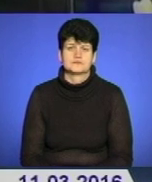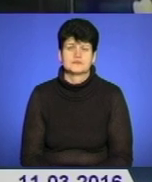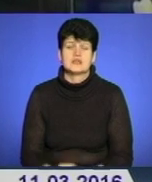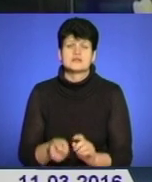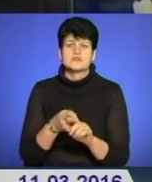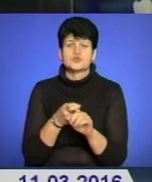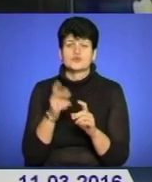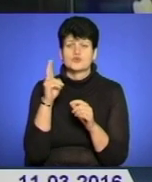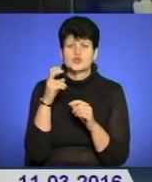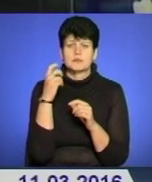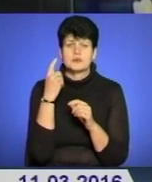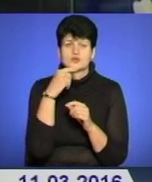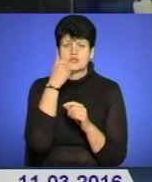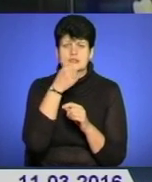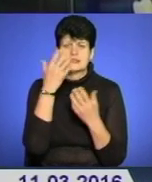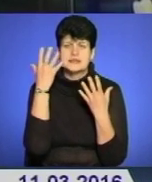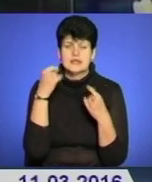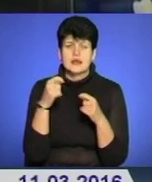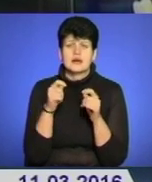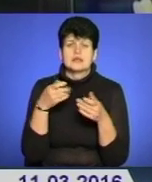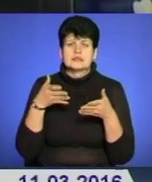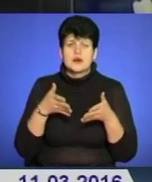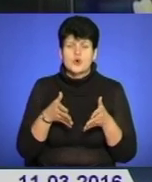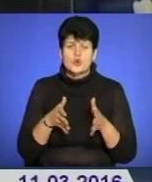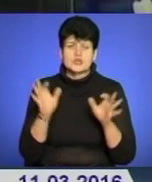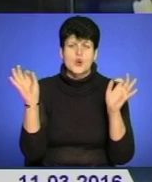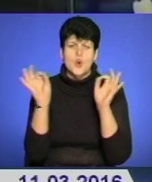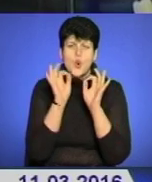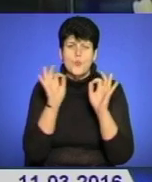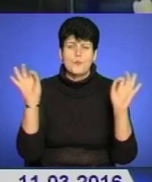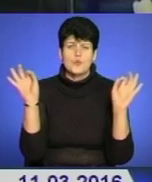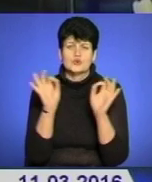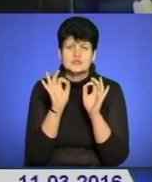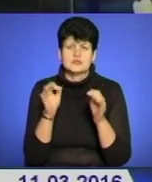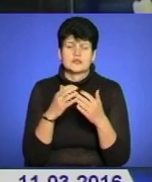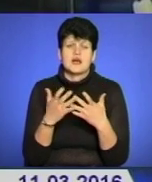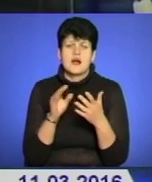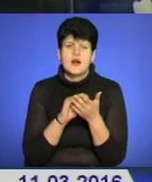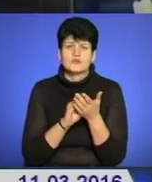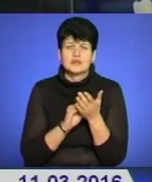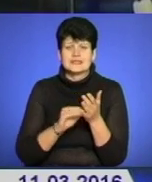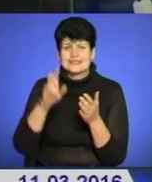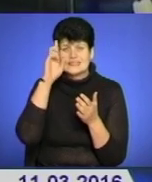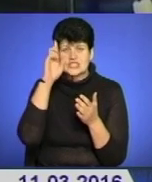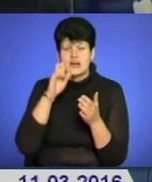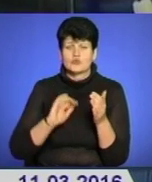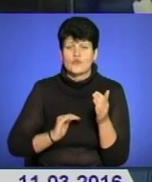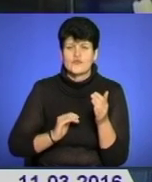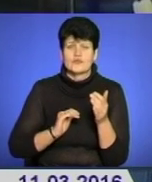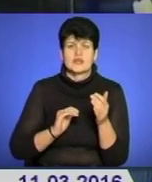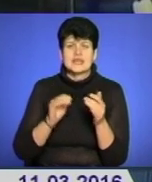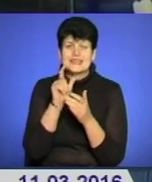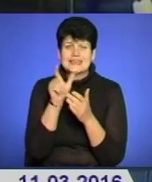З нагоди 201-ї річниці від дня народження композитора, диригента, педагога, громадського діяча, автора музики Державного гімну України Михайла Вербицького,